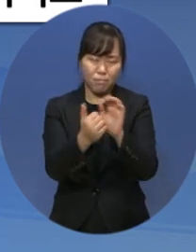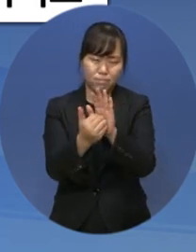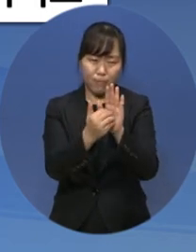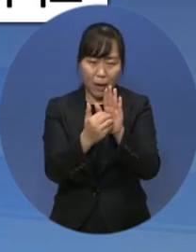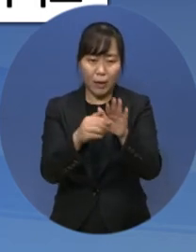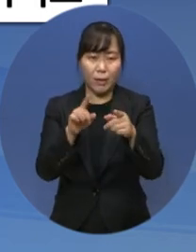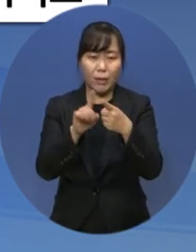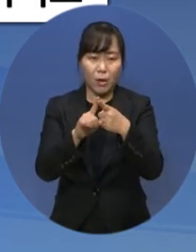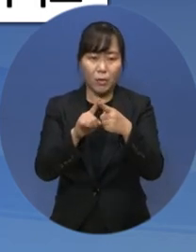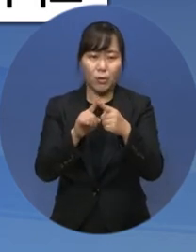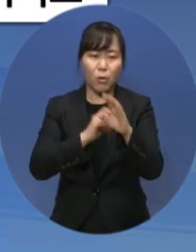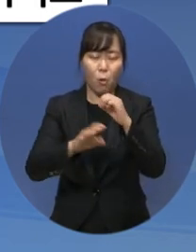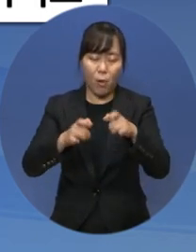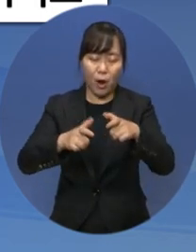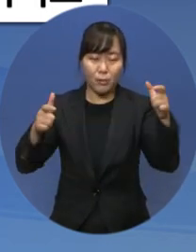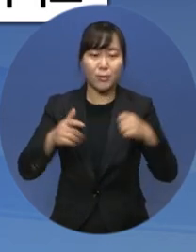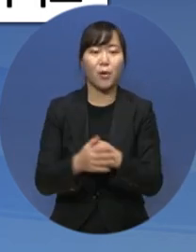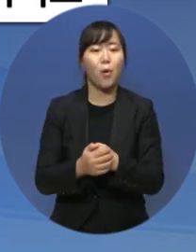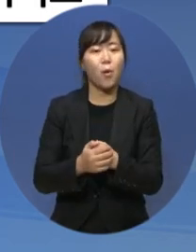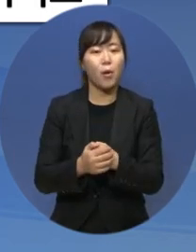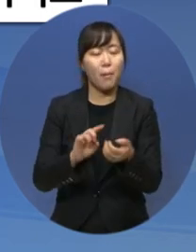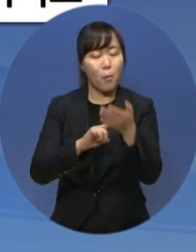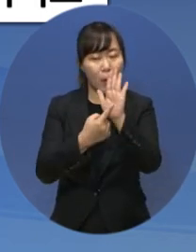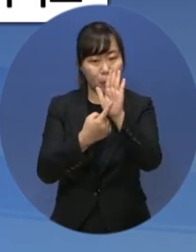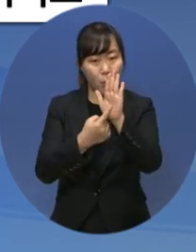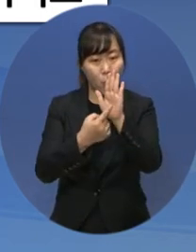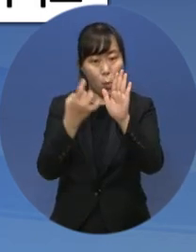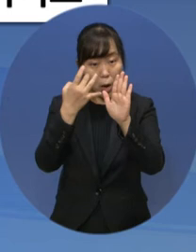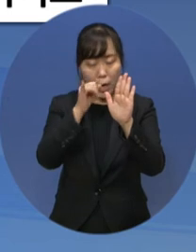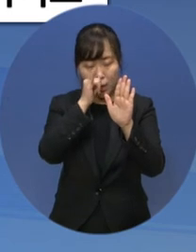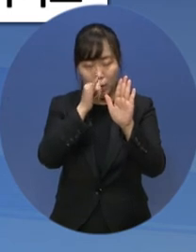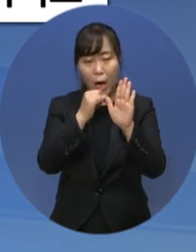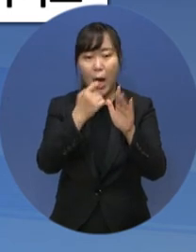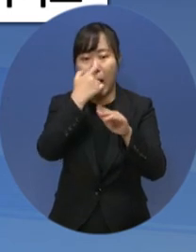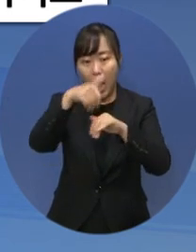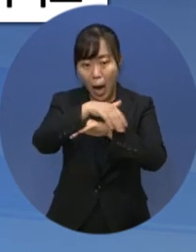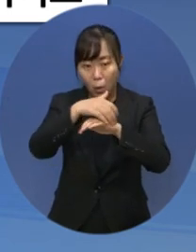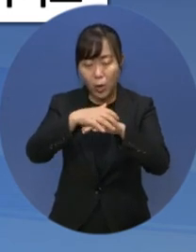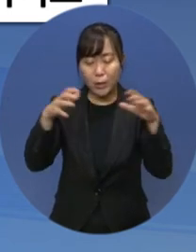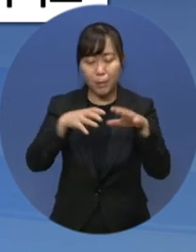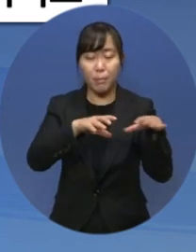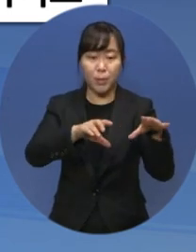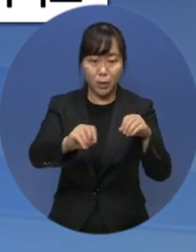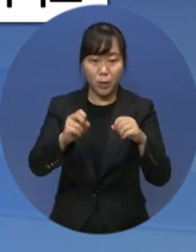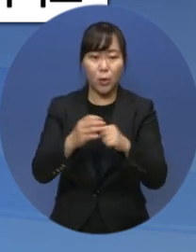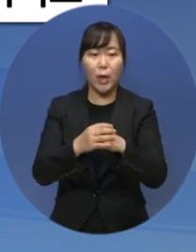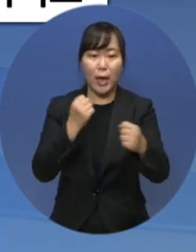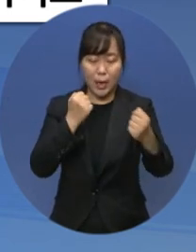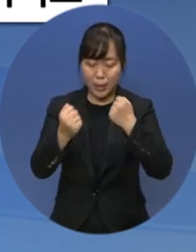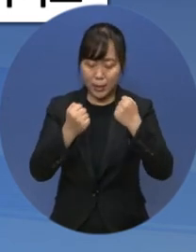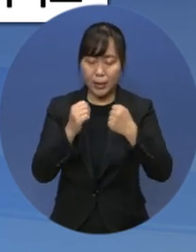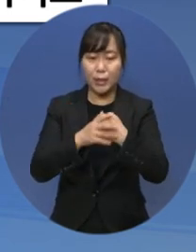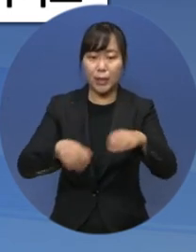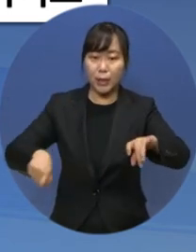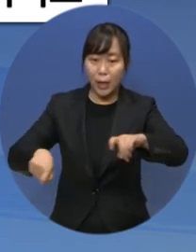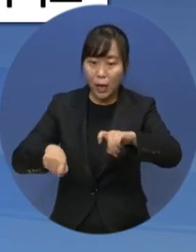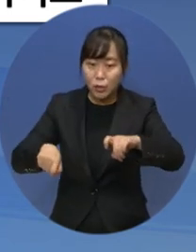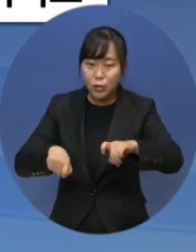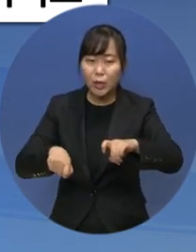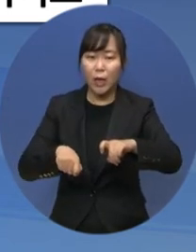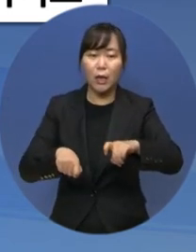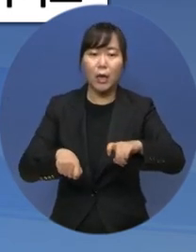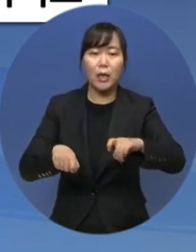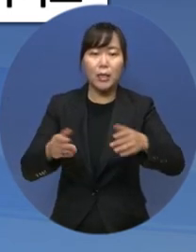적용됩니다. 더불어 기존 발표 내용에 포함되어 있는 학원 집합금지와 헬스장, 당구장 등